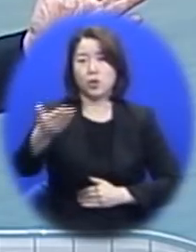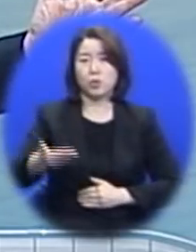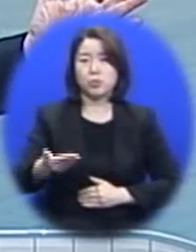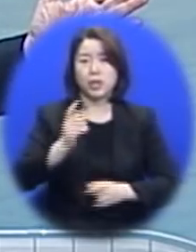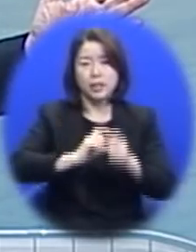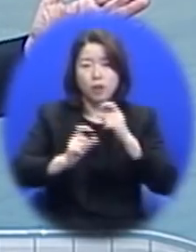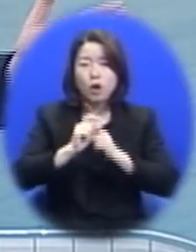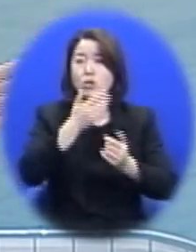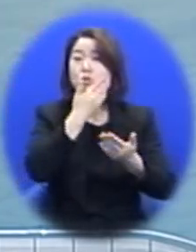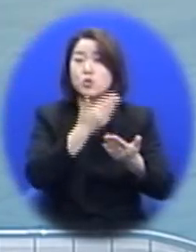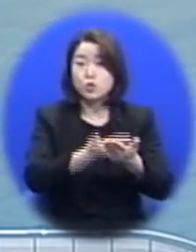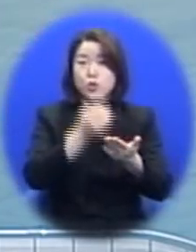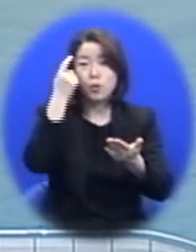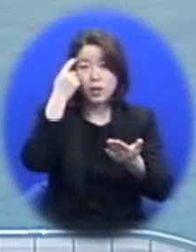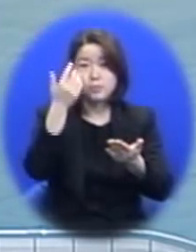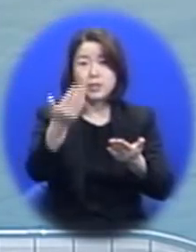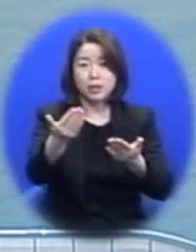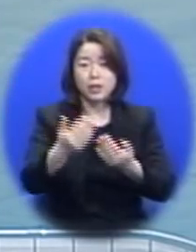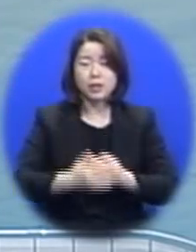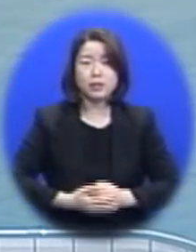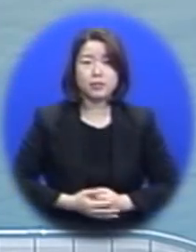중요합니까?